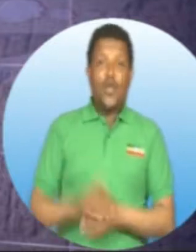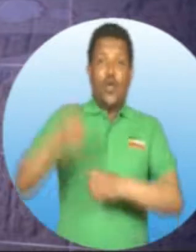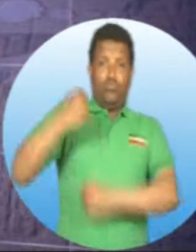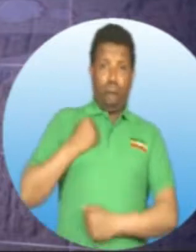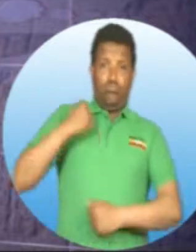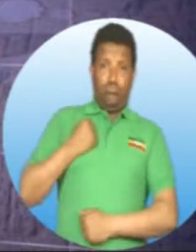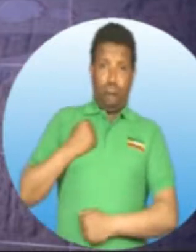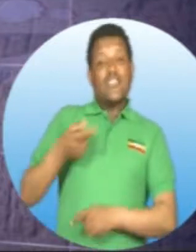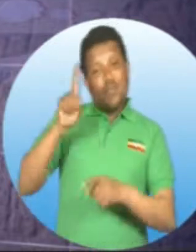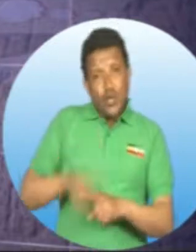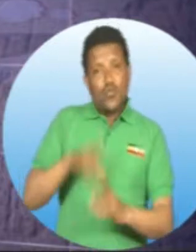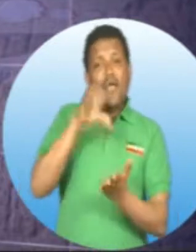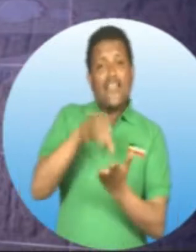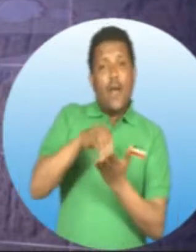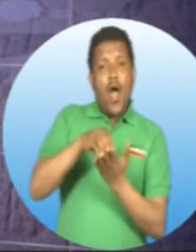አገኙ።